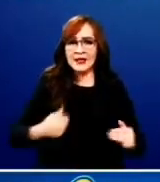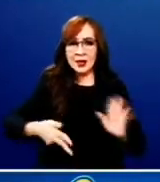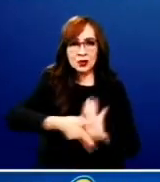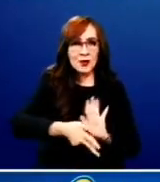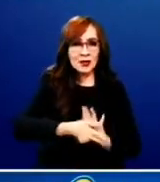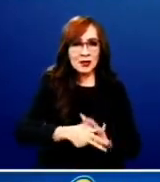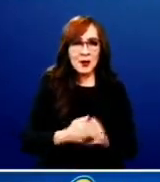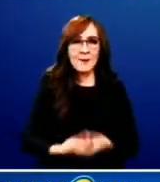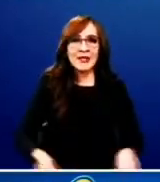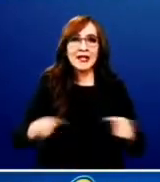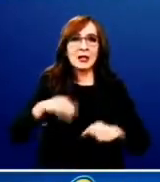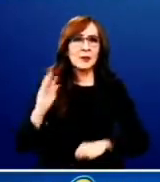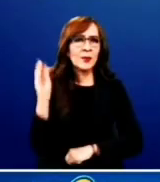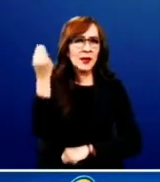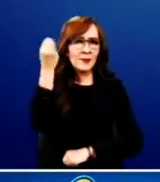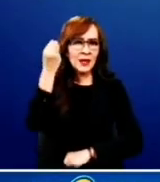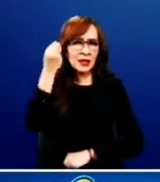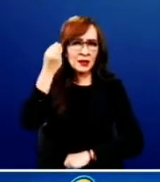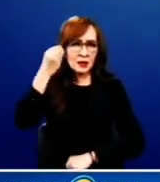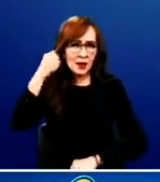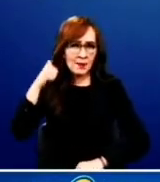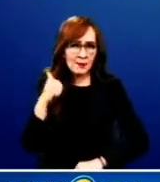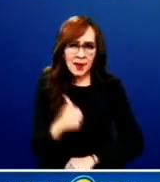pemimpin amanah, pemimpin yang